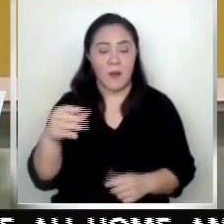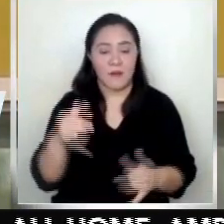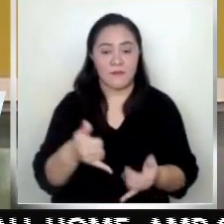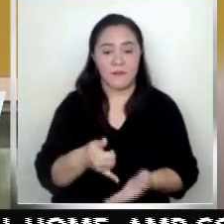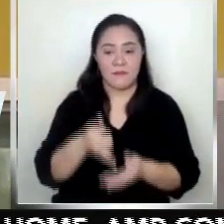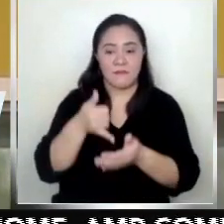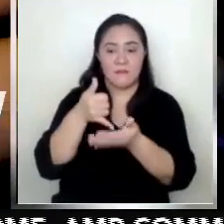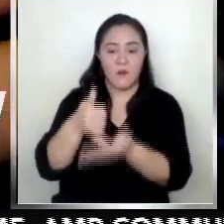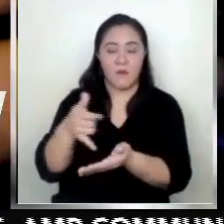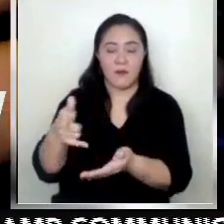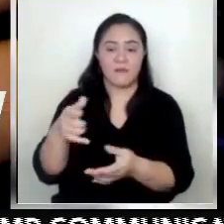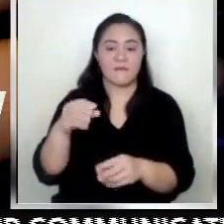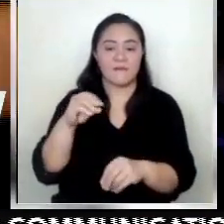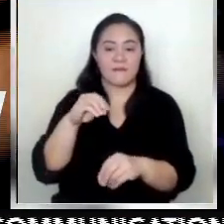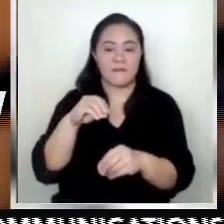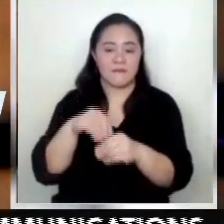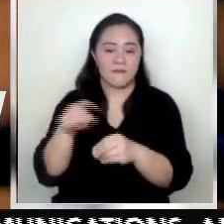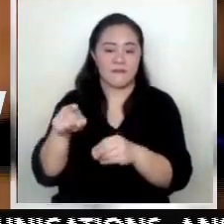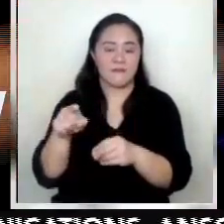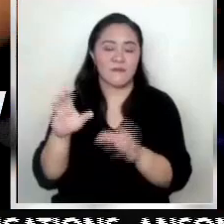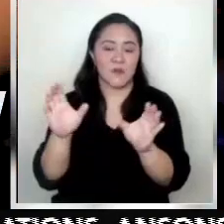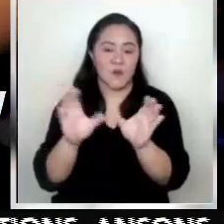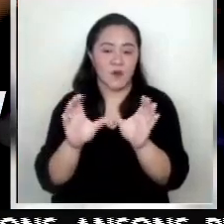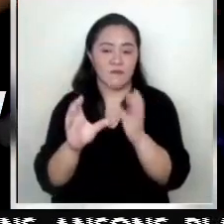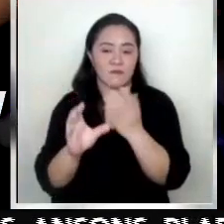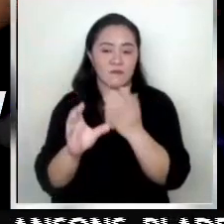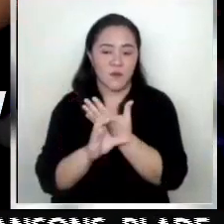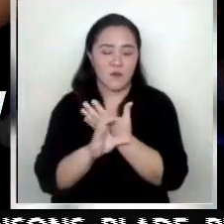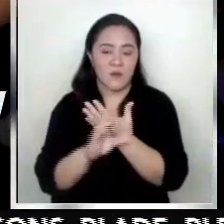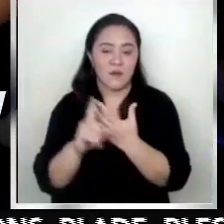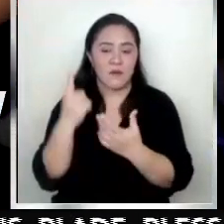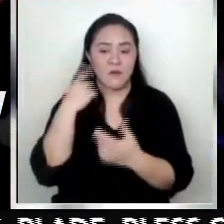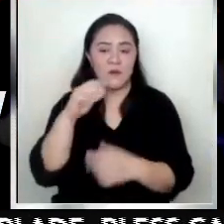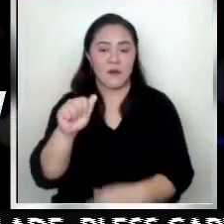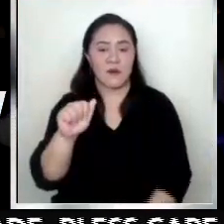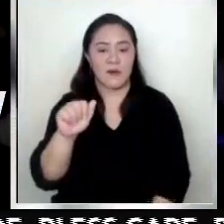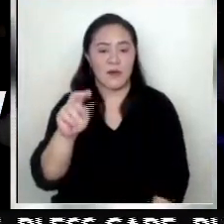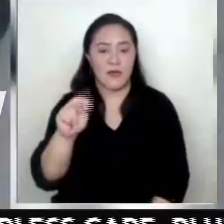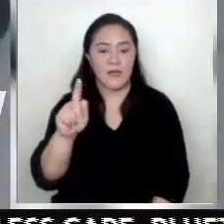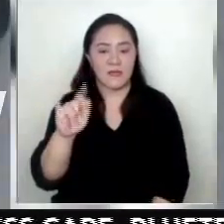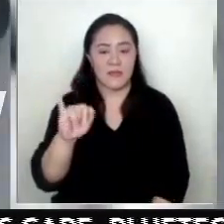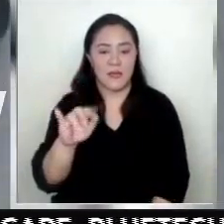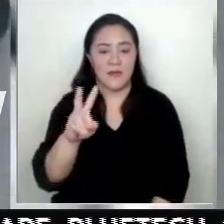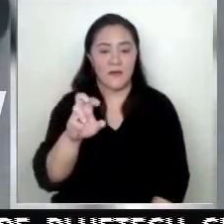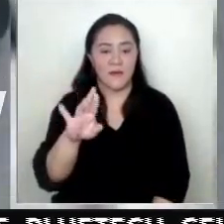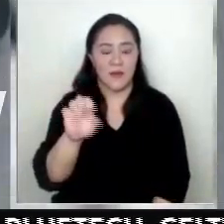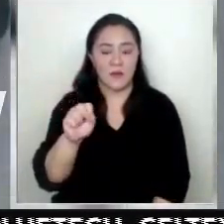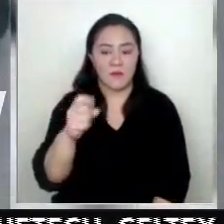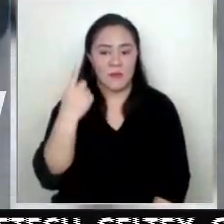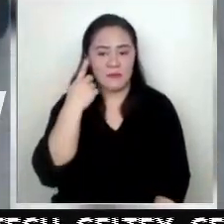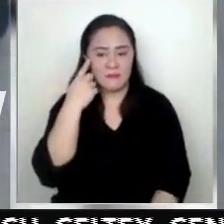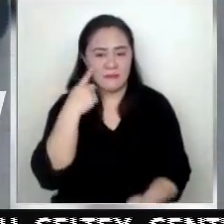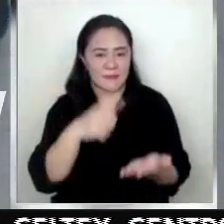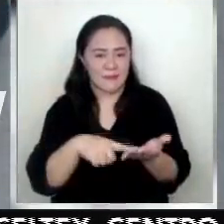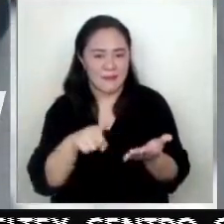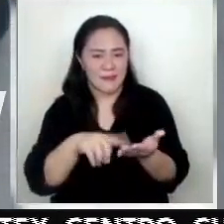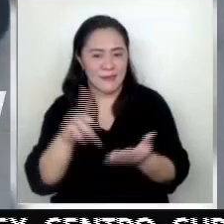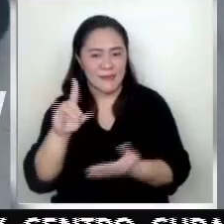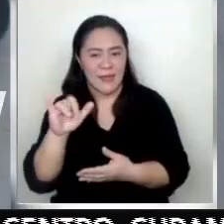antivirus software may mga naon ng nakitang duplication daw ng mga files ng dict hinihintay nila ang resulta ng